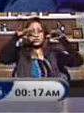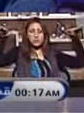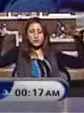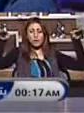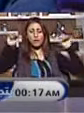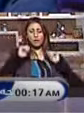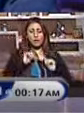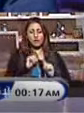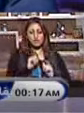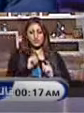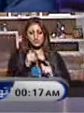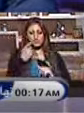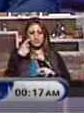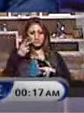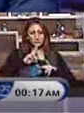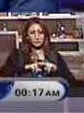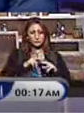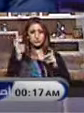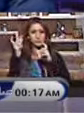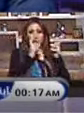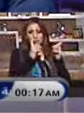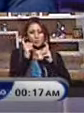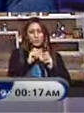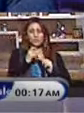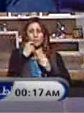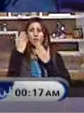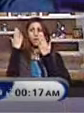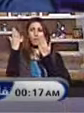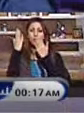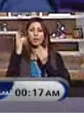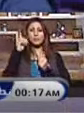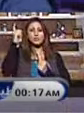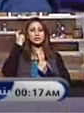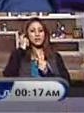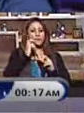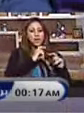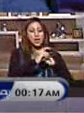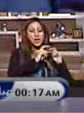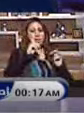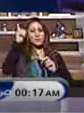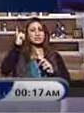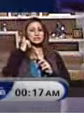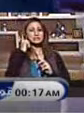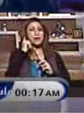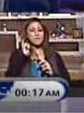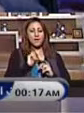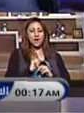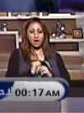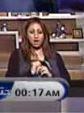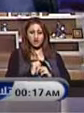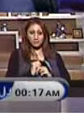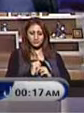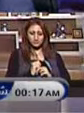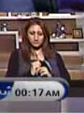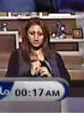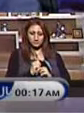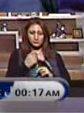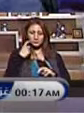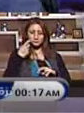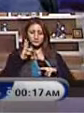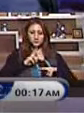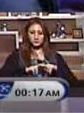قول التي تجادلك في زوجها وتشتكي الى الله والله يسمع تحاوركما ان الله سميع البصير ف يعني الا